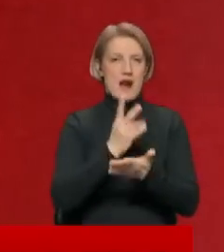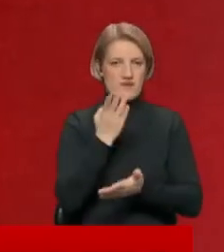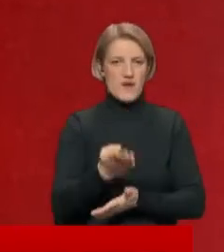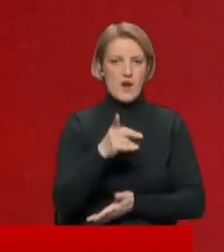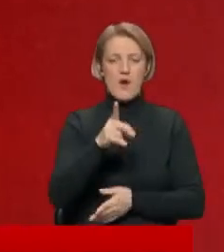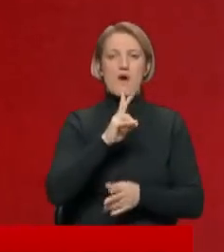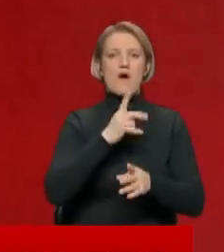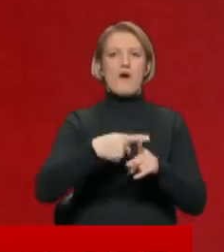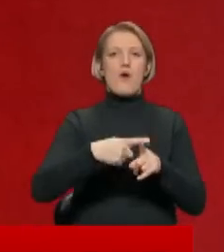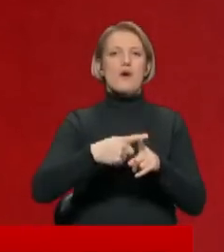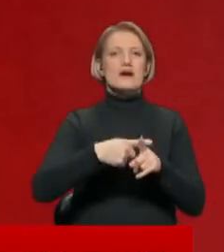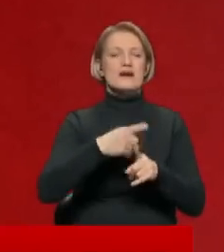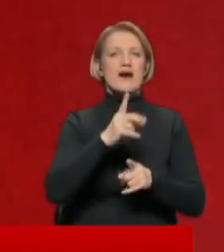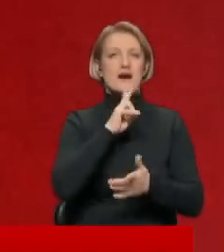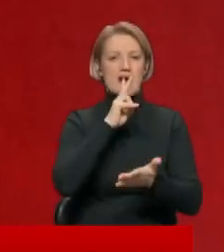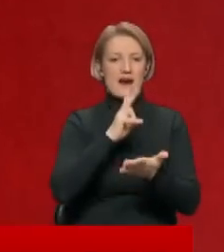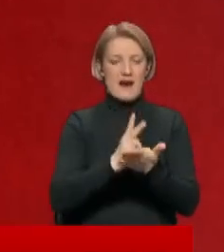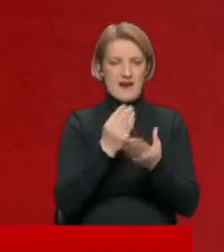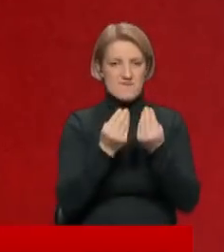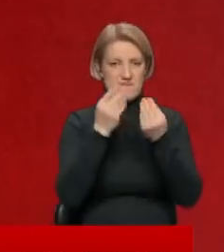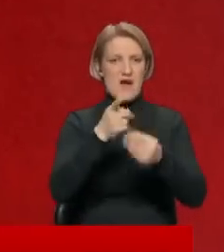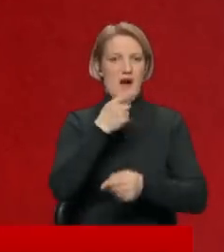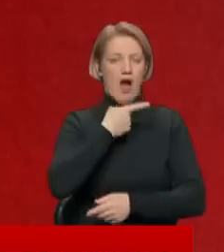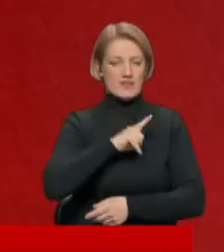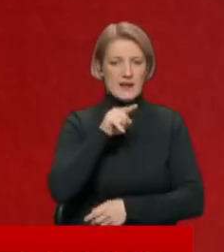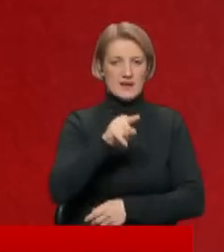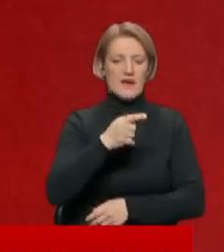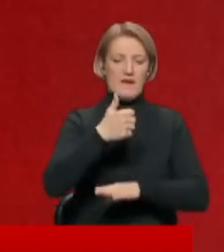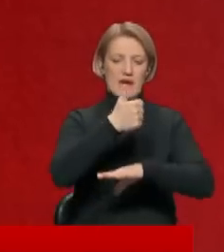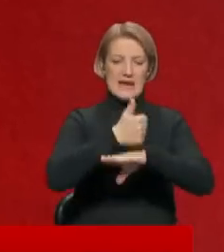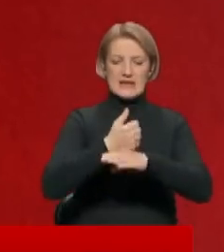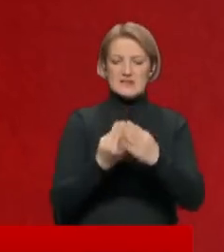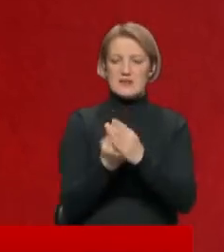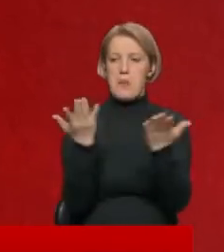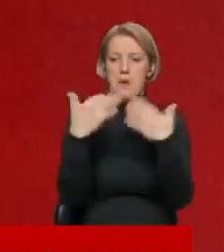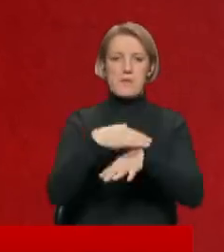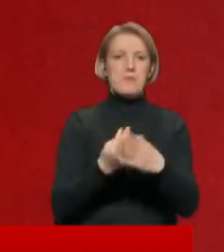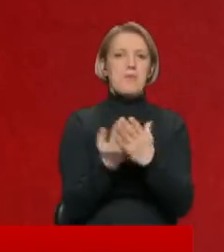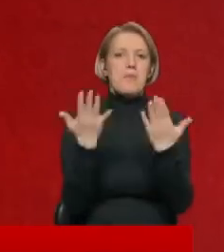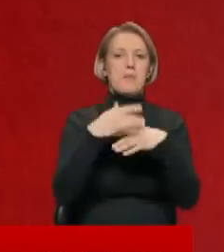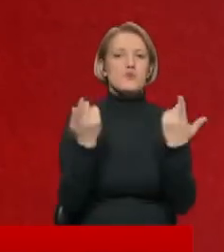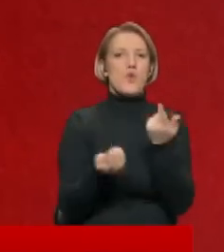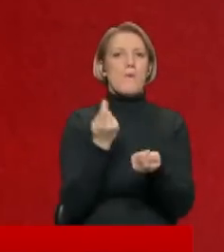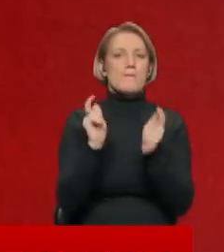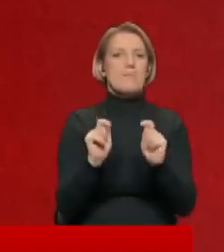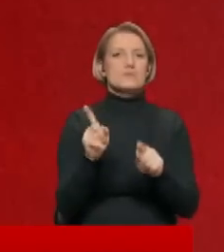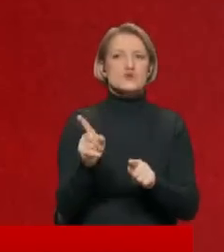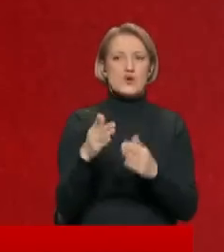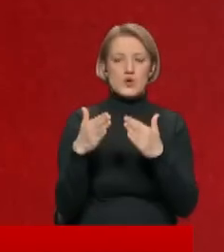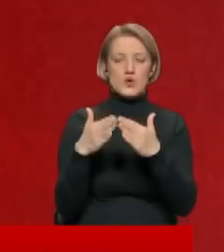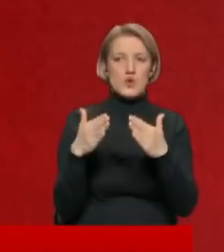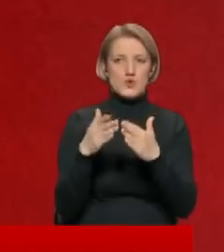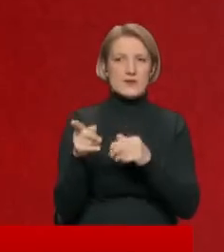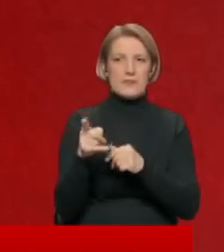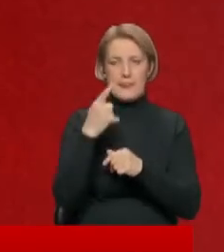iradenin göstereceği adayın Ben zaman zaman hani iktidar cephesinin sabah akşam görev edinmiş bir takım köşe